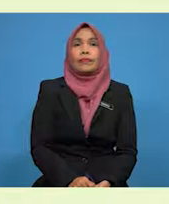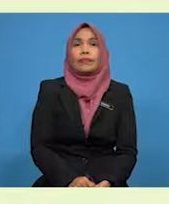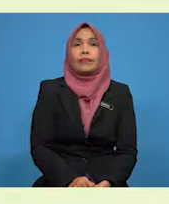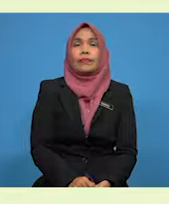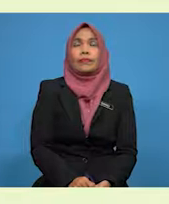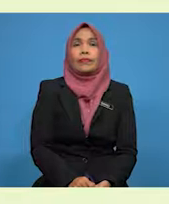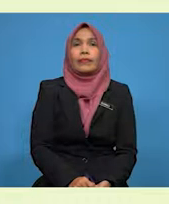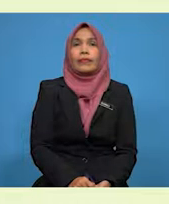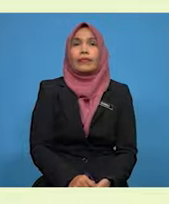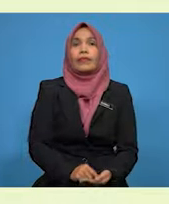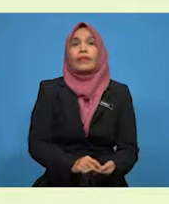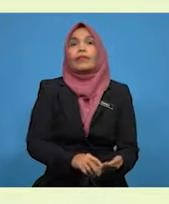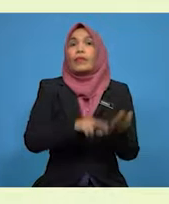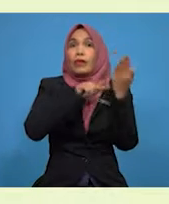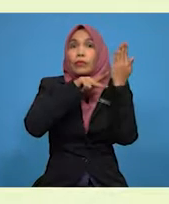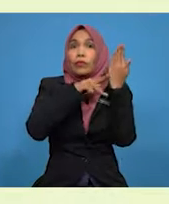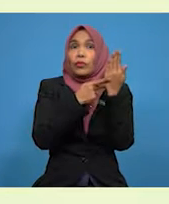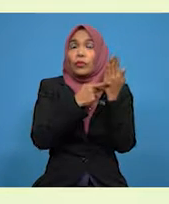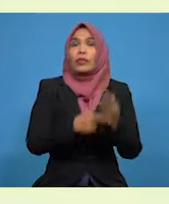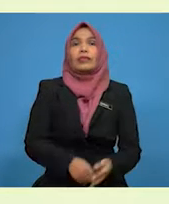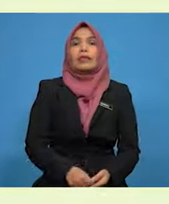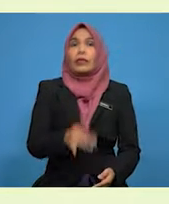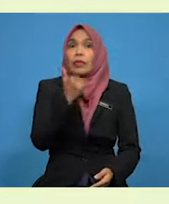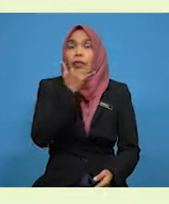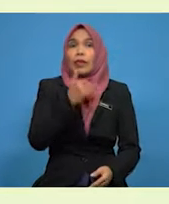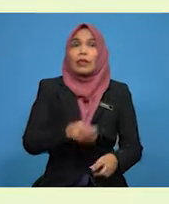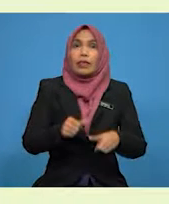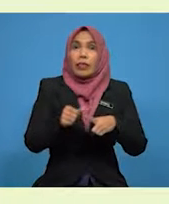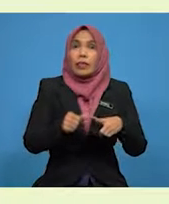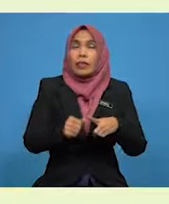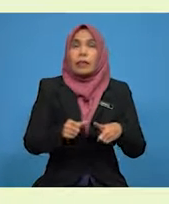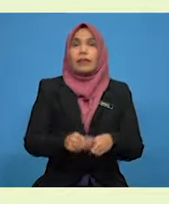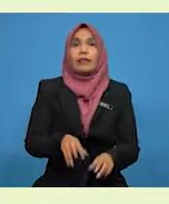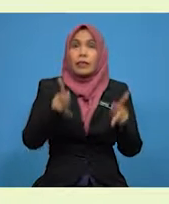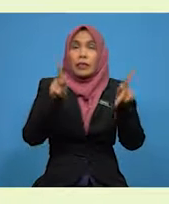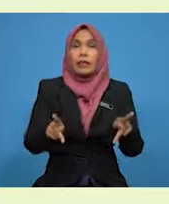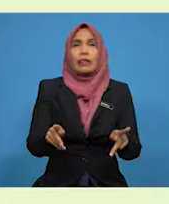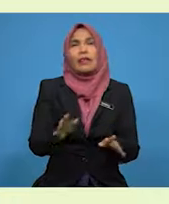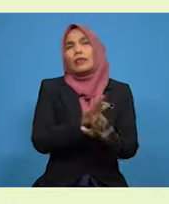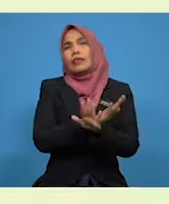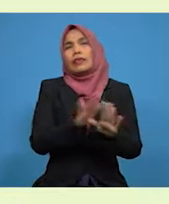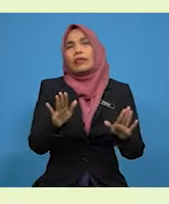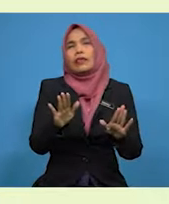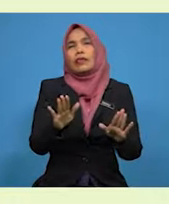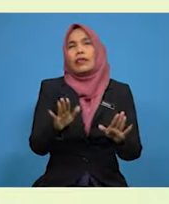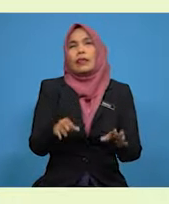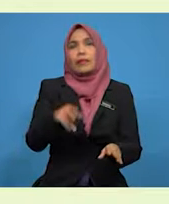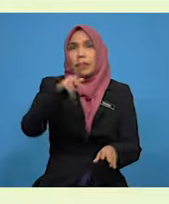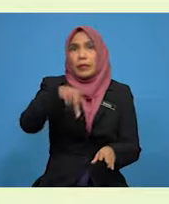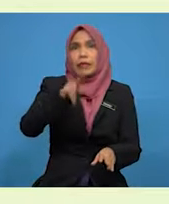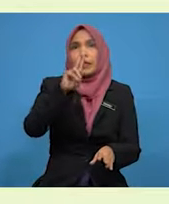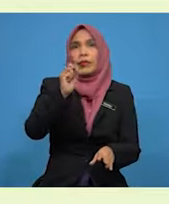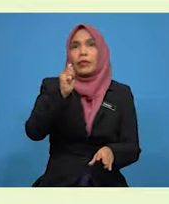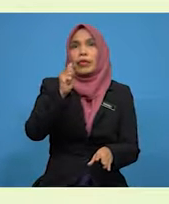Punca kesalahan disiplin pekerja seperti tidak puas hati dengan majikan dan rakan sekerja akan